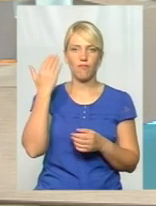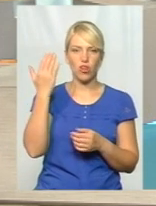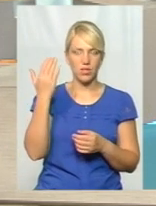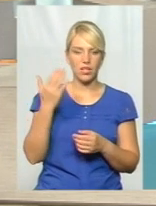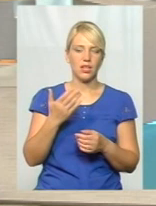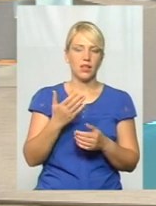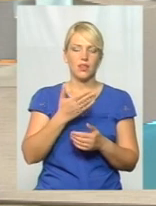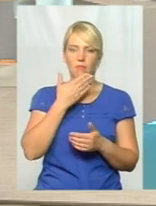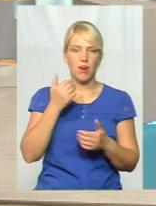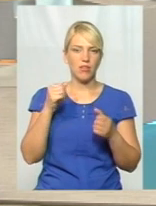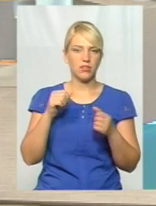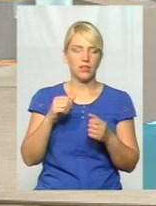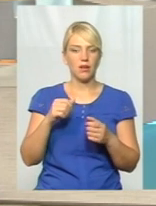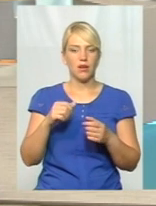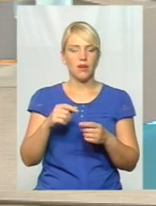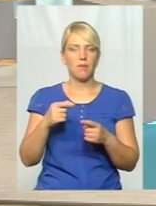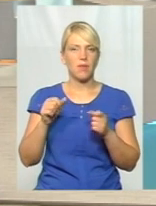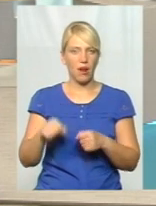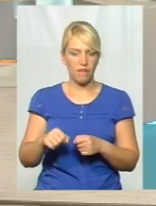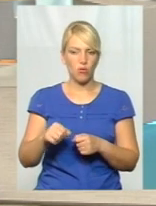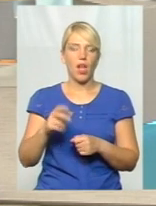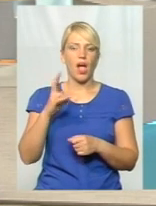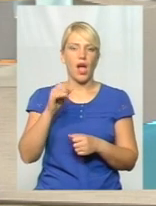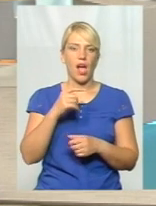нам придумають газовики, яким завжди мало.